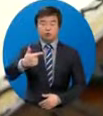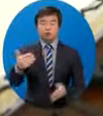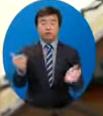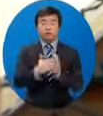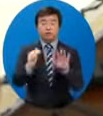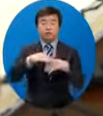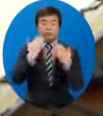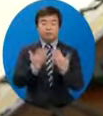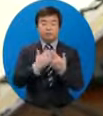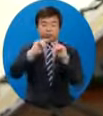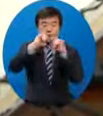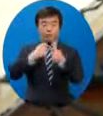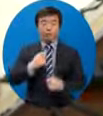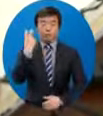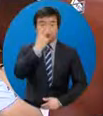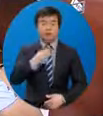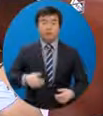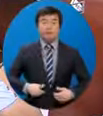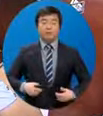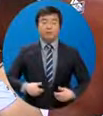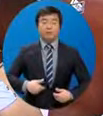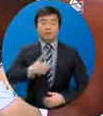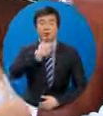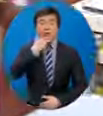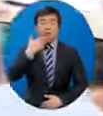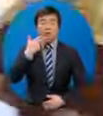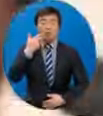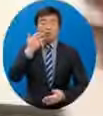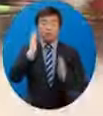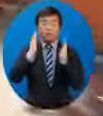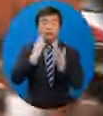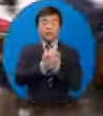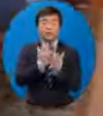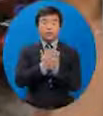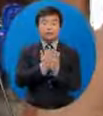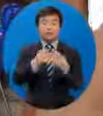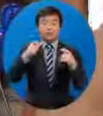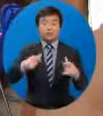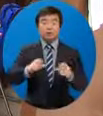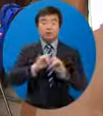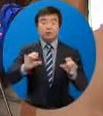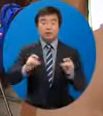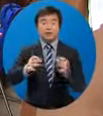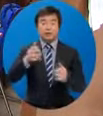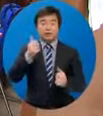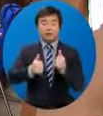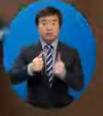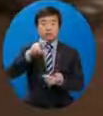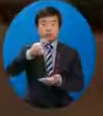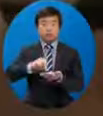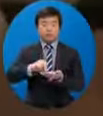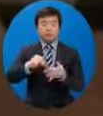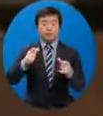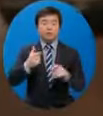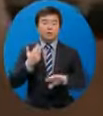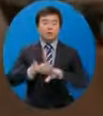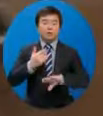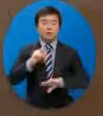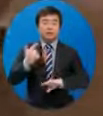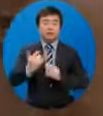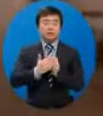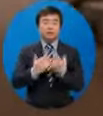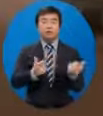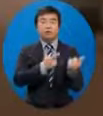꼼꼼히 체크해야 합니다. 영어는 유형별 출제 범위가 다르지 않기 때문에 상대적으로 지문이 길고 어휘가